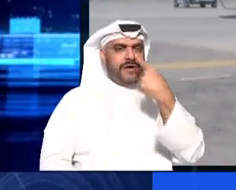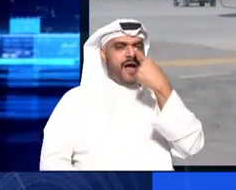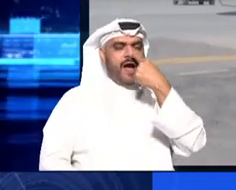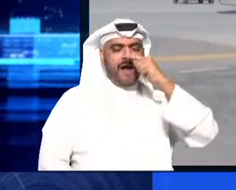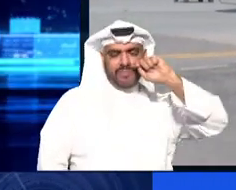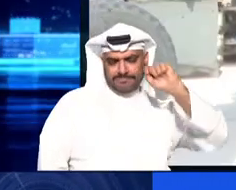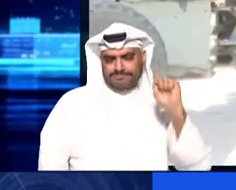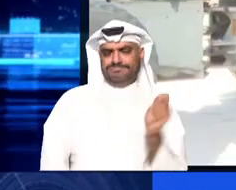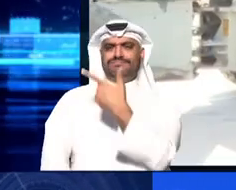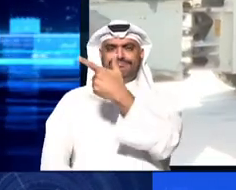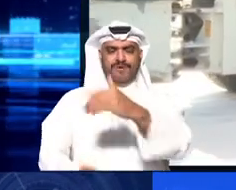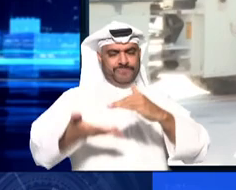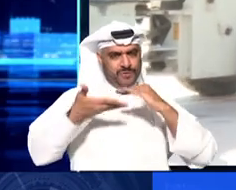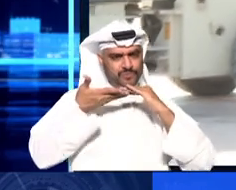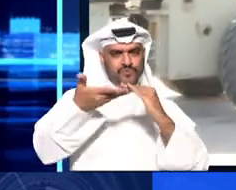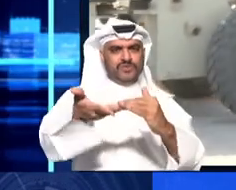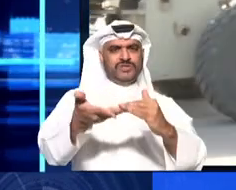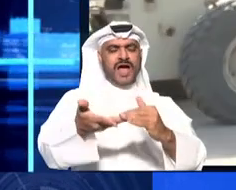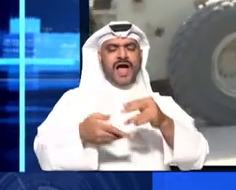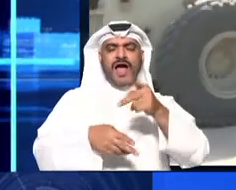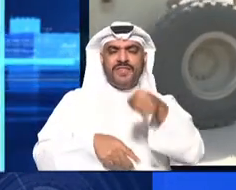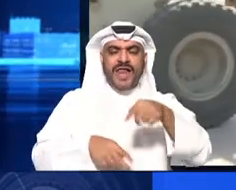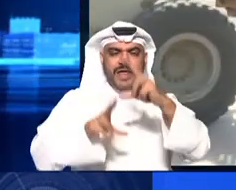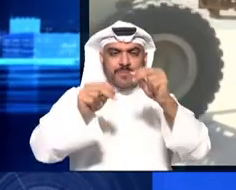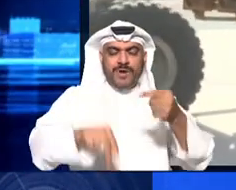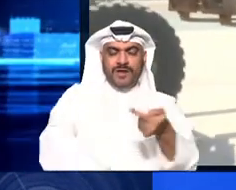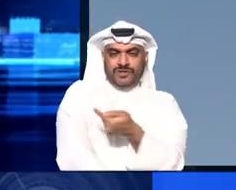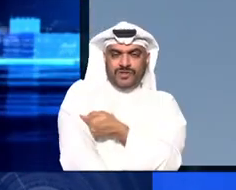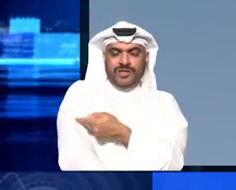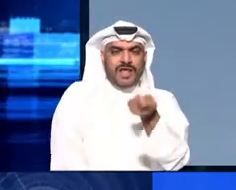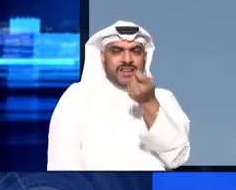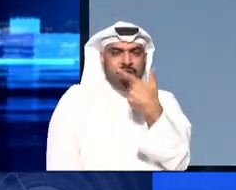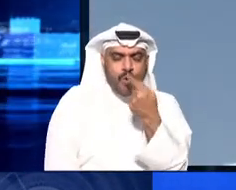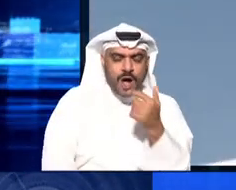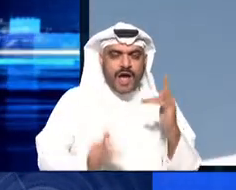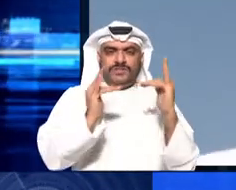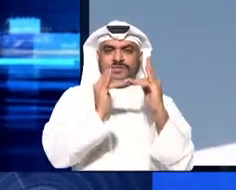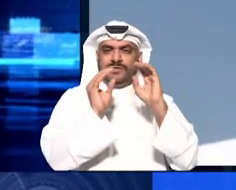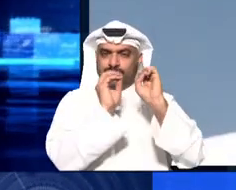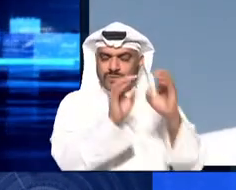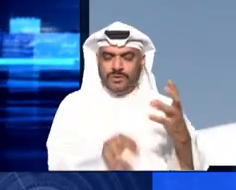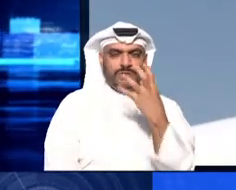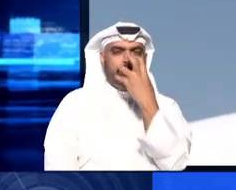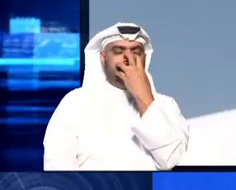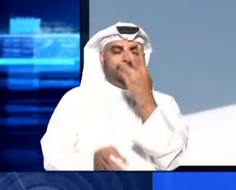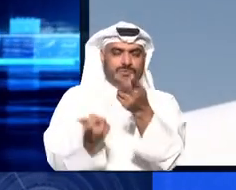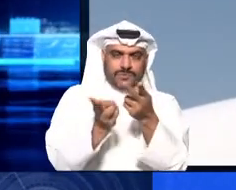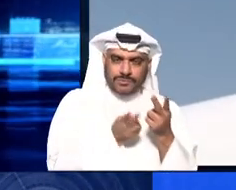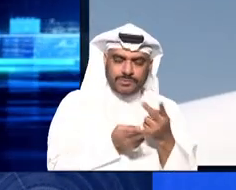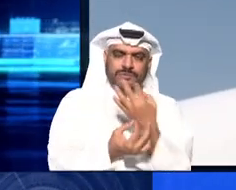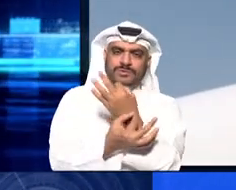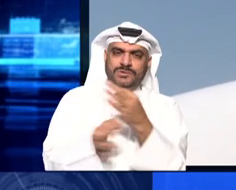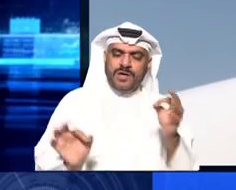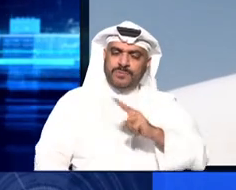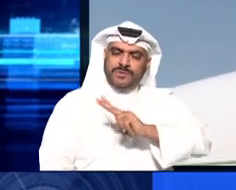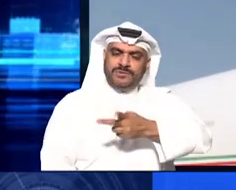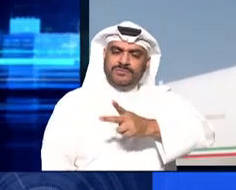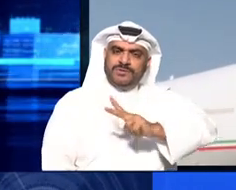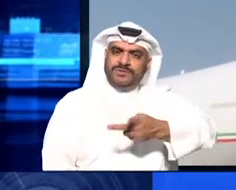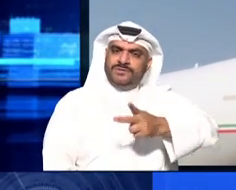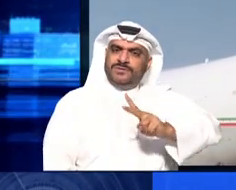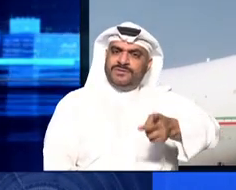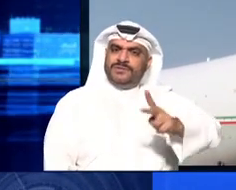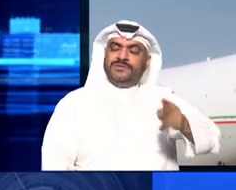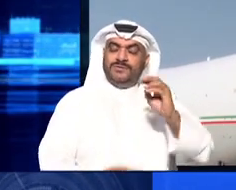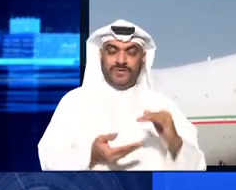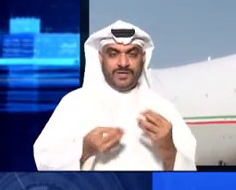طيب لدى الاشقاء في لبنان لهذه المساعدات التي قدمت من